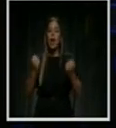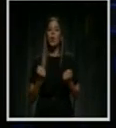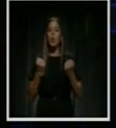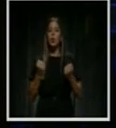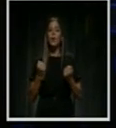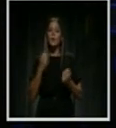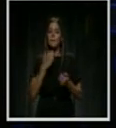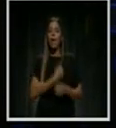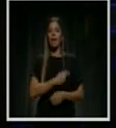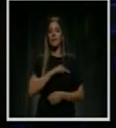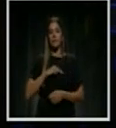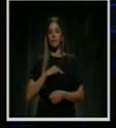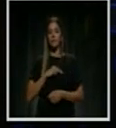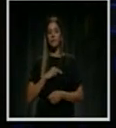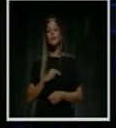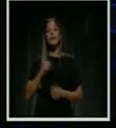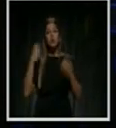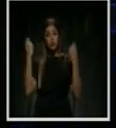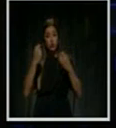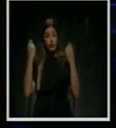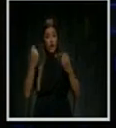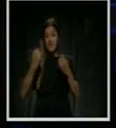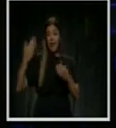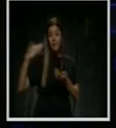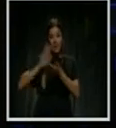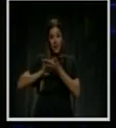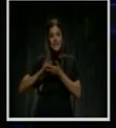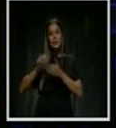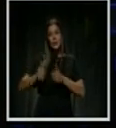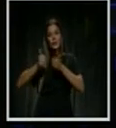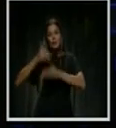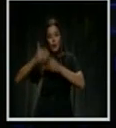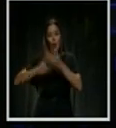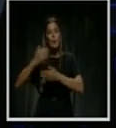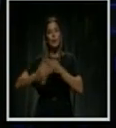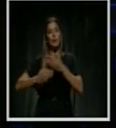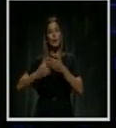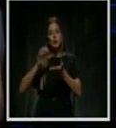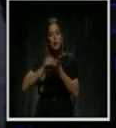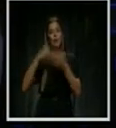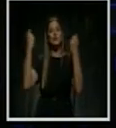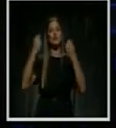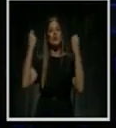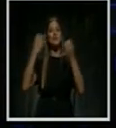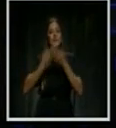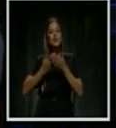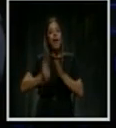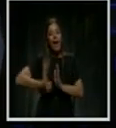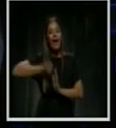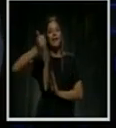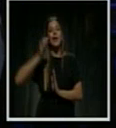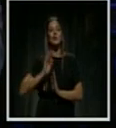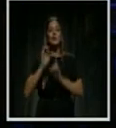illi kiseb dan il-pajjiż. Dak is-suċċessi li nemmen irridu nibqgħu naħdmu biex nikkonsolidawhom u nsaħħuhom fl-għaxar